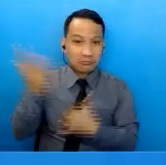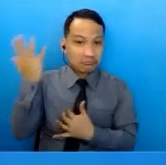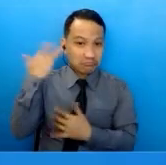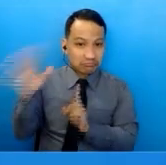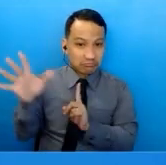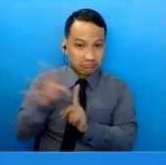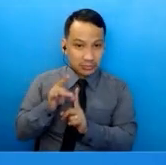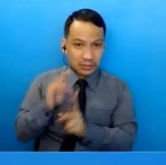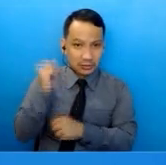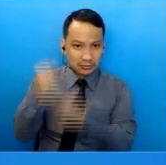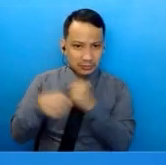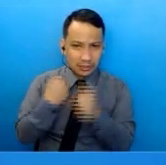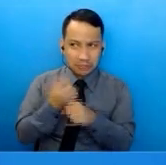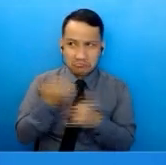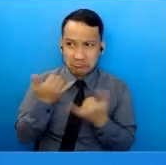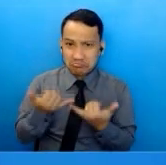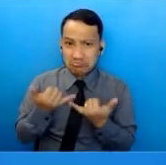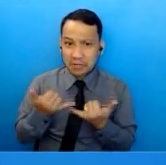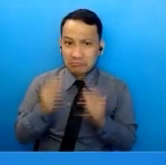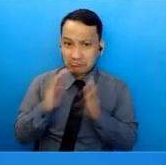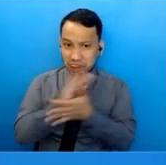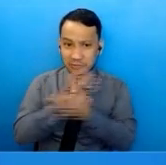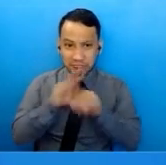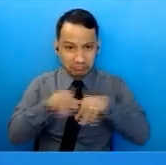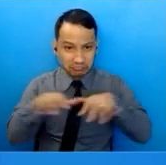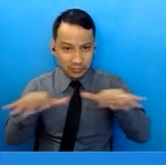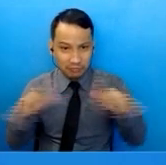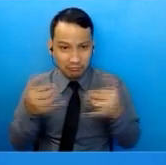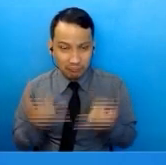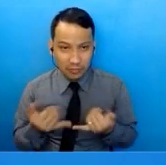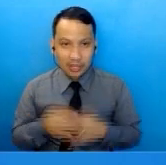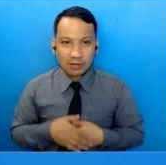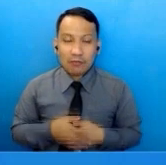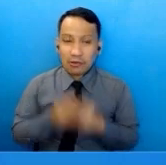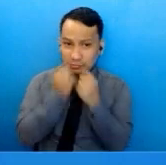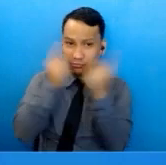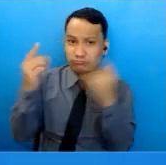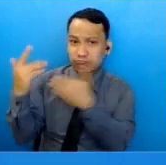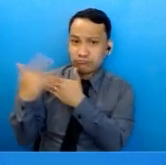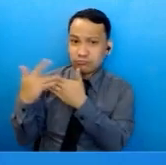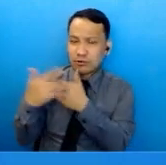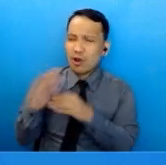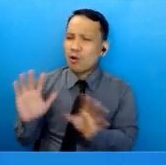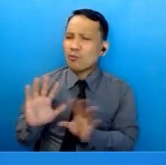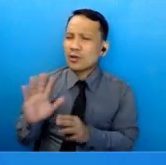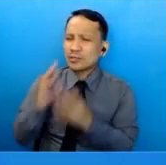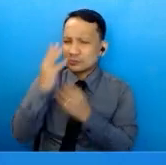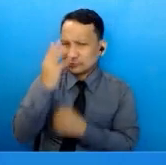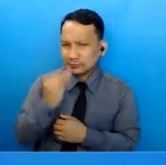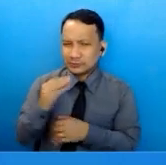Sabi ko baka itong pandemic, wake up call din ni Lord na huwag ka na magpuyat.